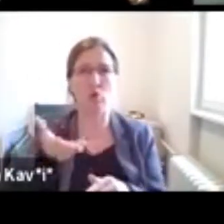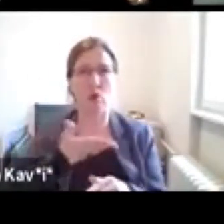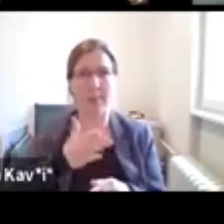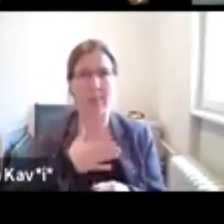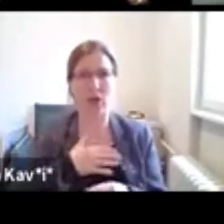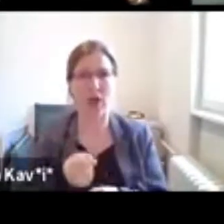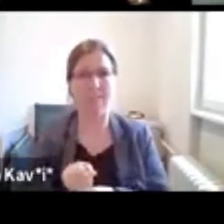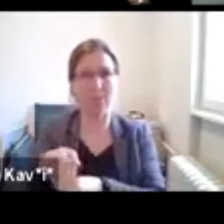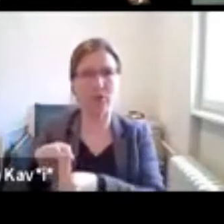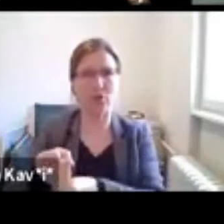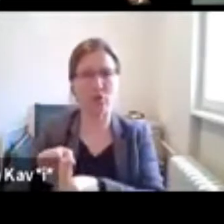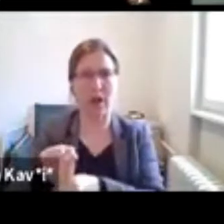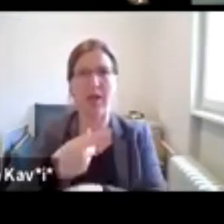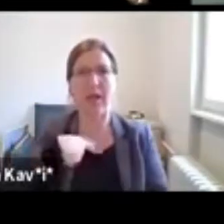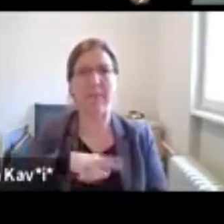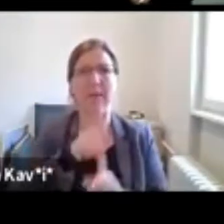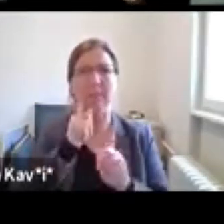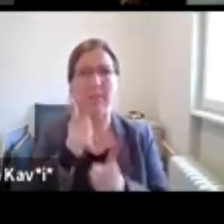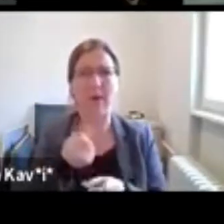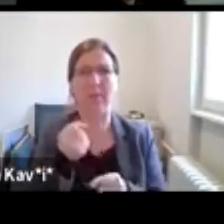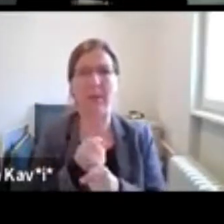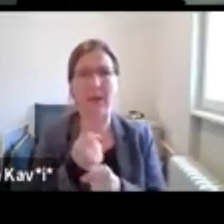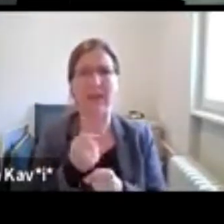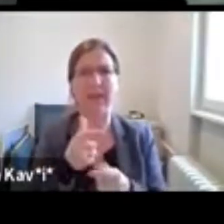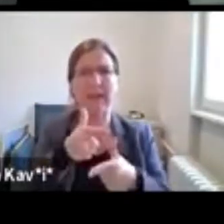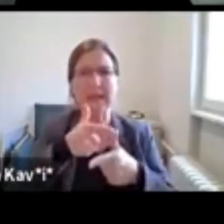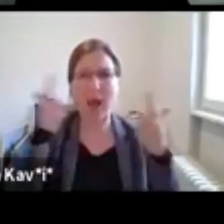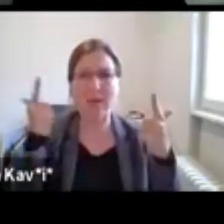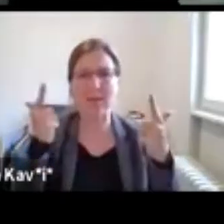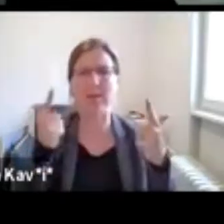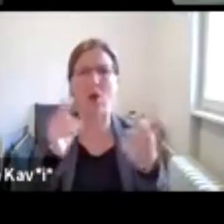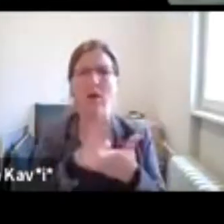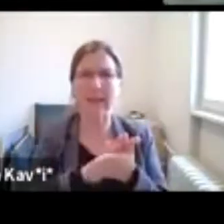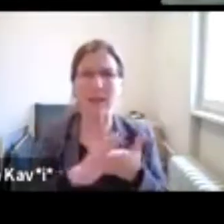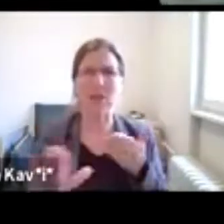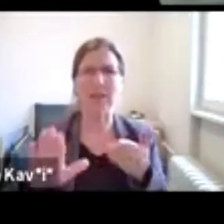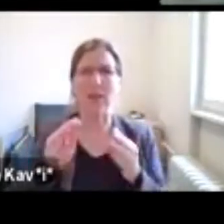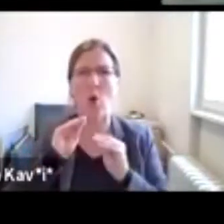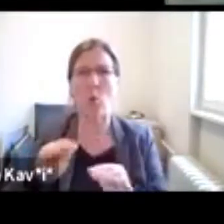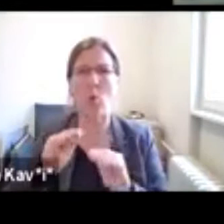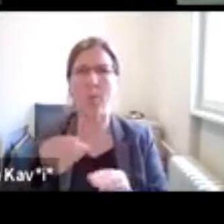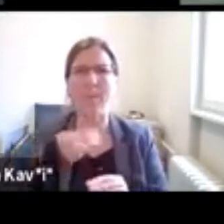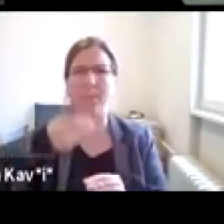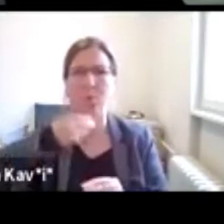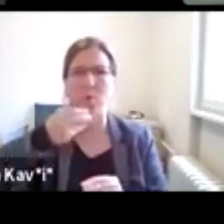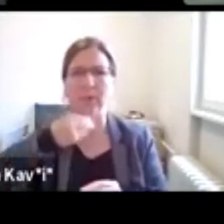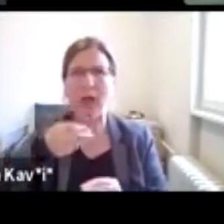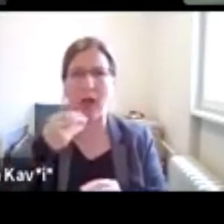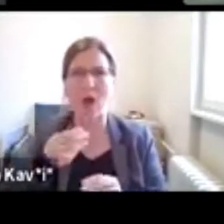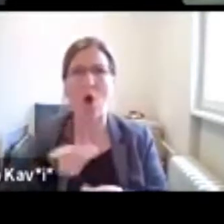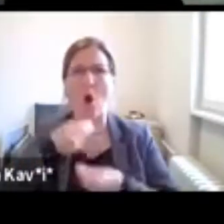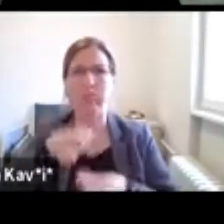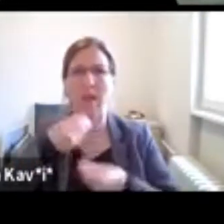damo jasne upute, jasna pojašnjenja svega onoga što nije jasno i njima nije na neki